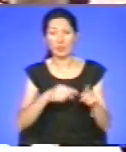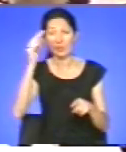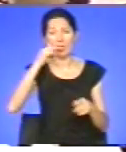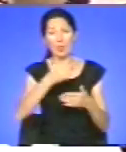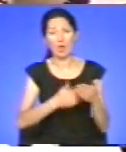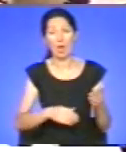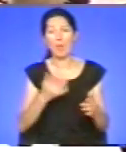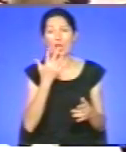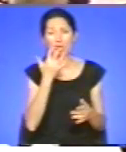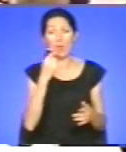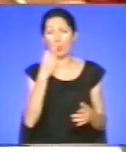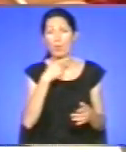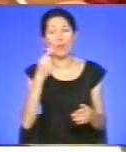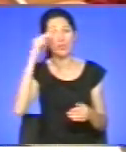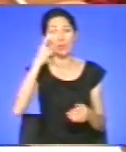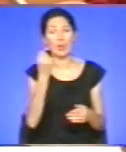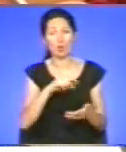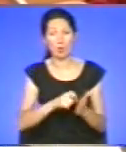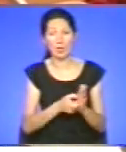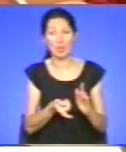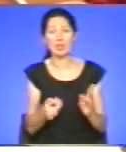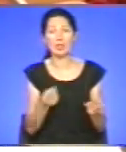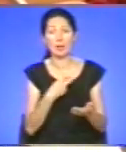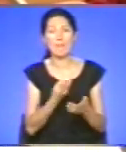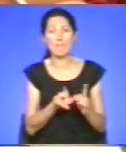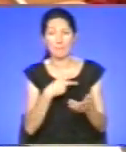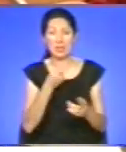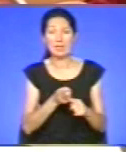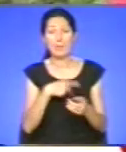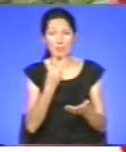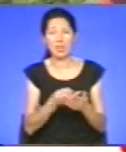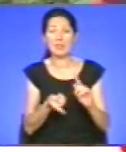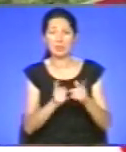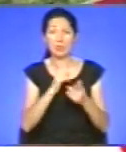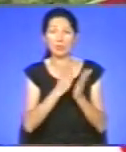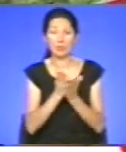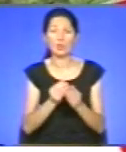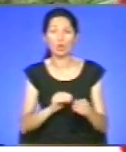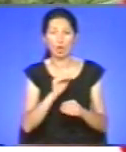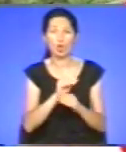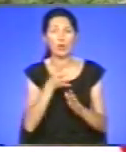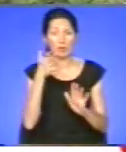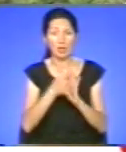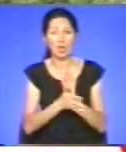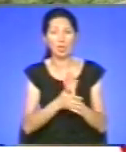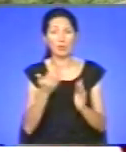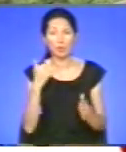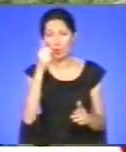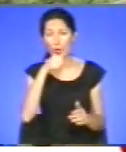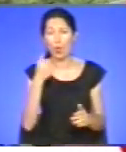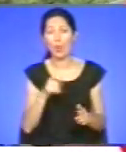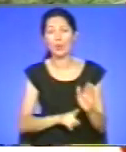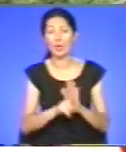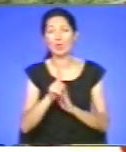вивчатимуть з першого класу. Це передбачає заміну підручників і додаткові витрати. З минулого року розпочалося впровадження